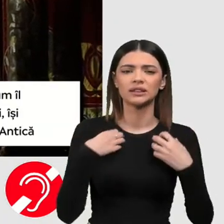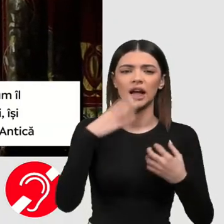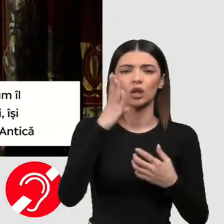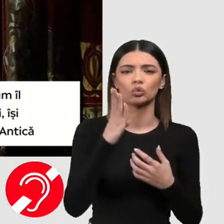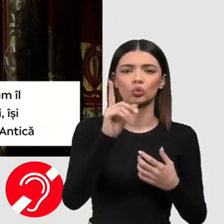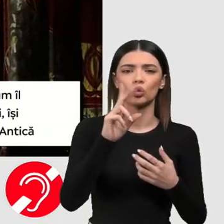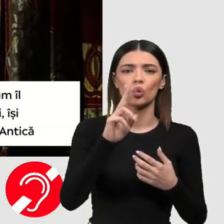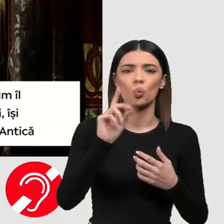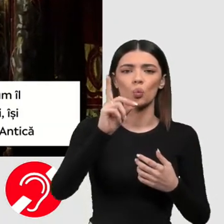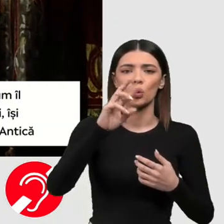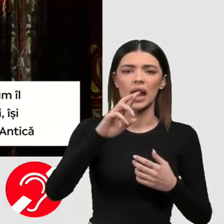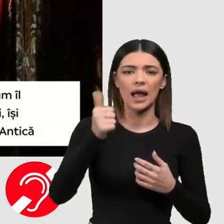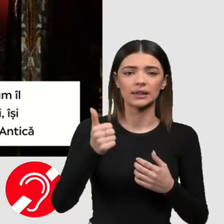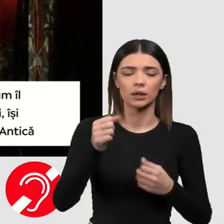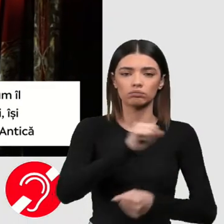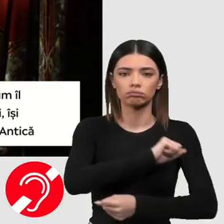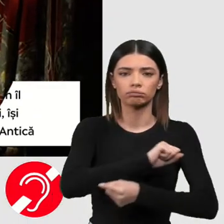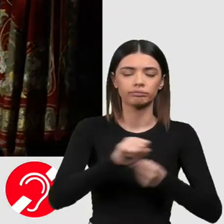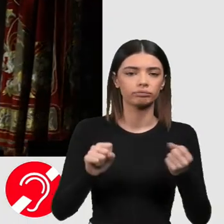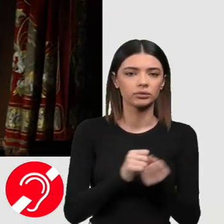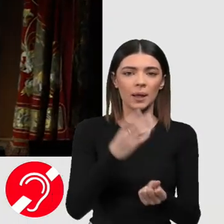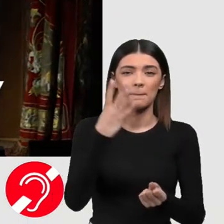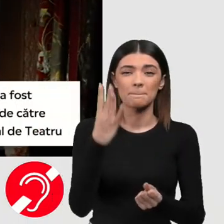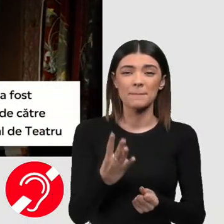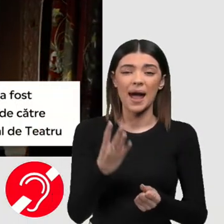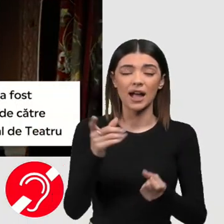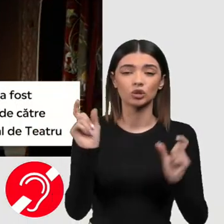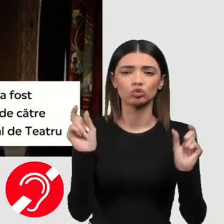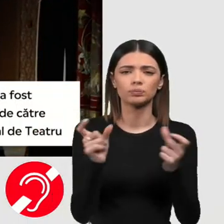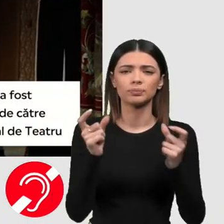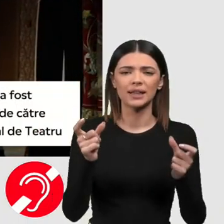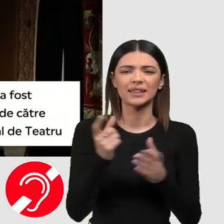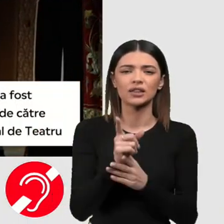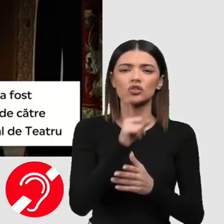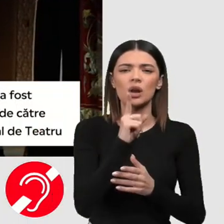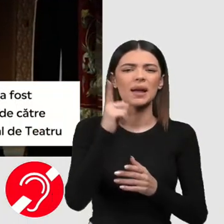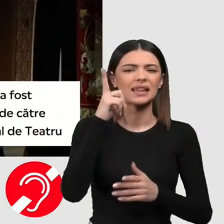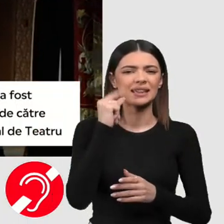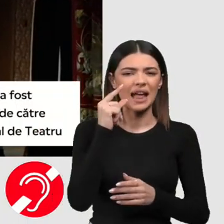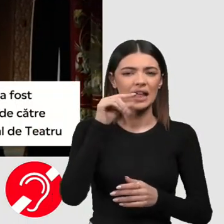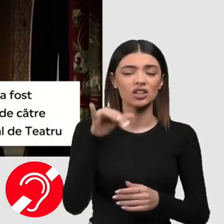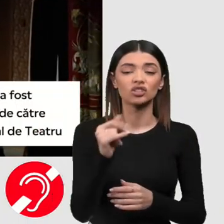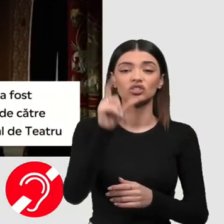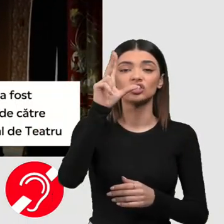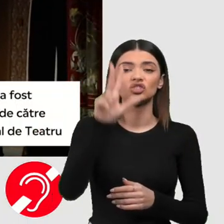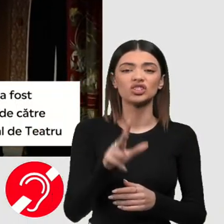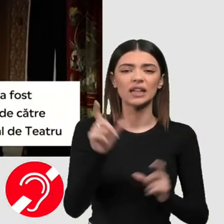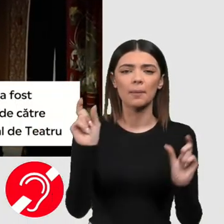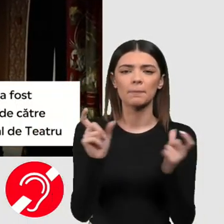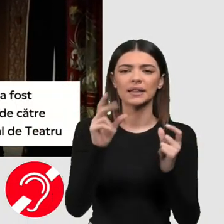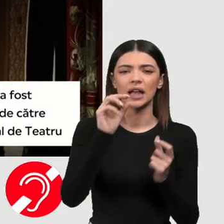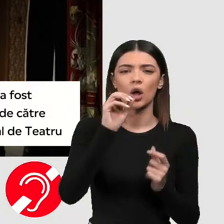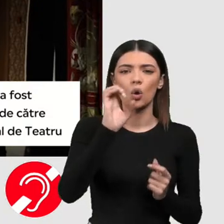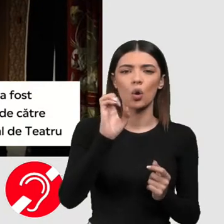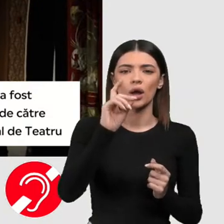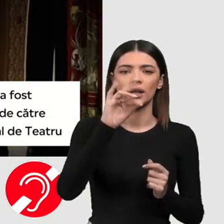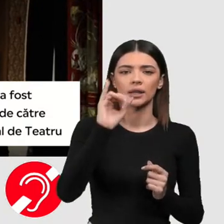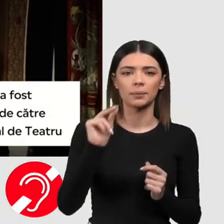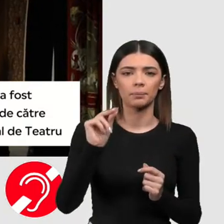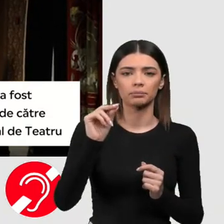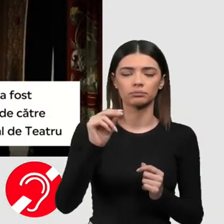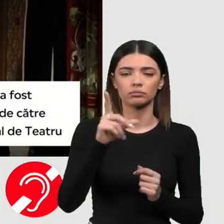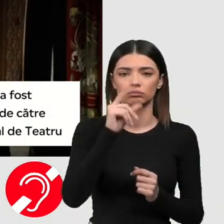vânzare biletele din repertoriul Teatrului Bulandra, iau Teatrul Bulandra ca și exemplu, s-au epuizat 4 spectacole Tatăl și 3 spectacole